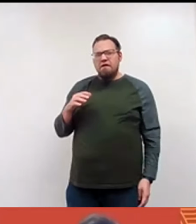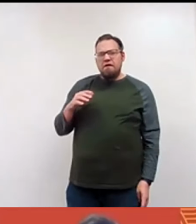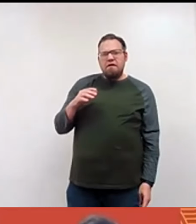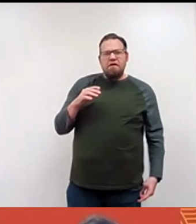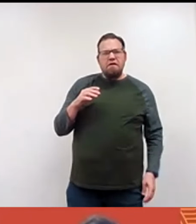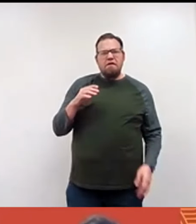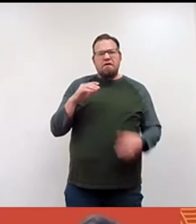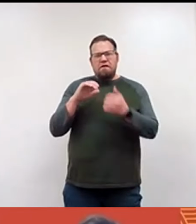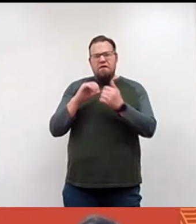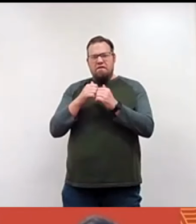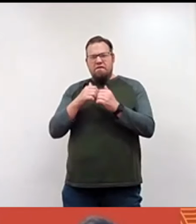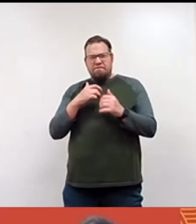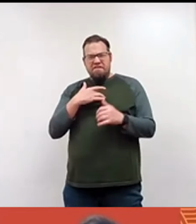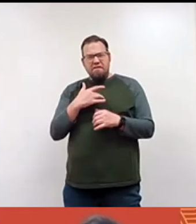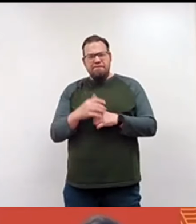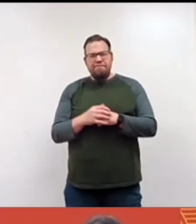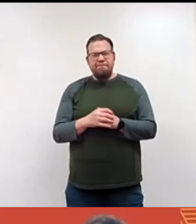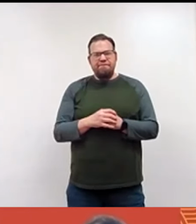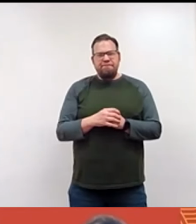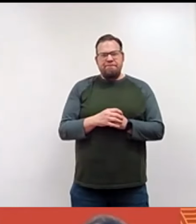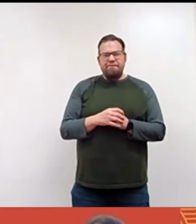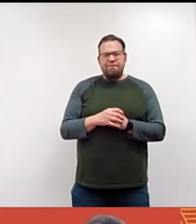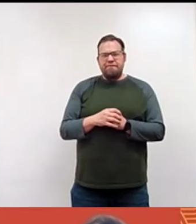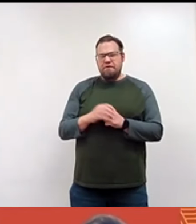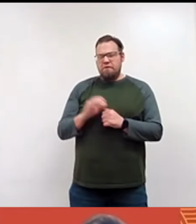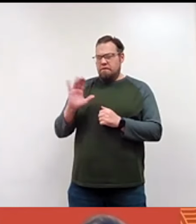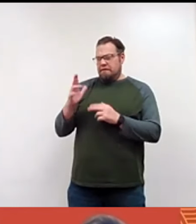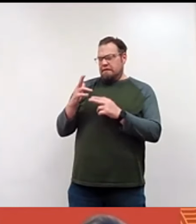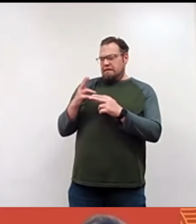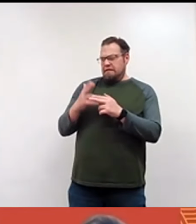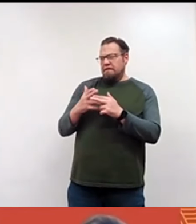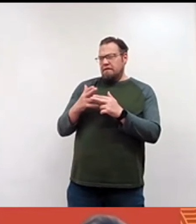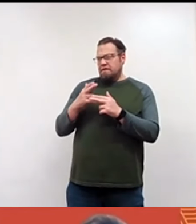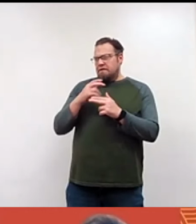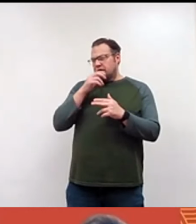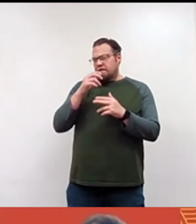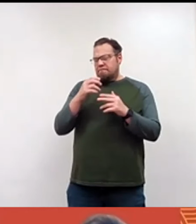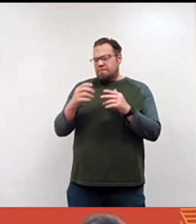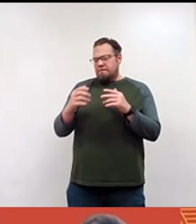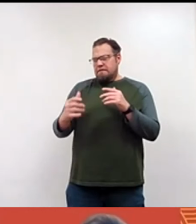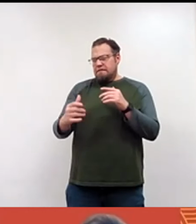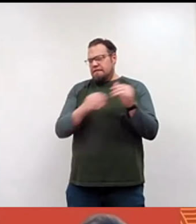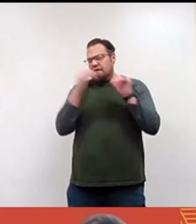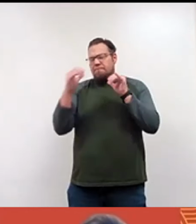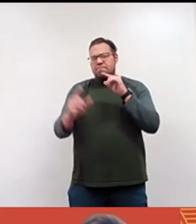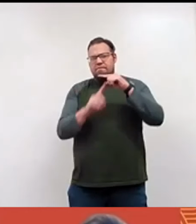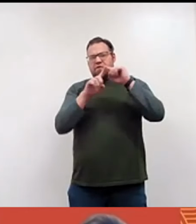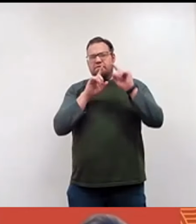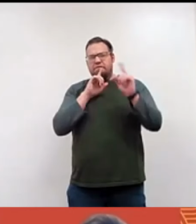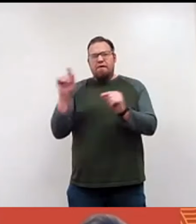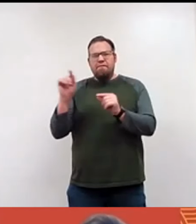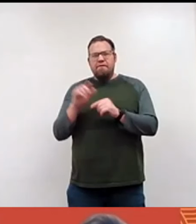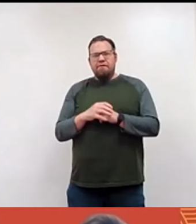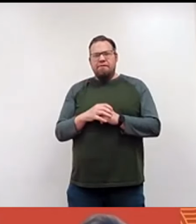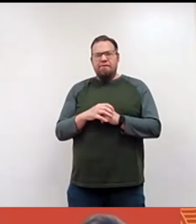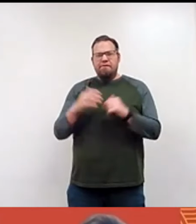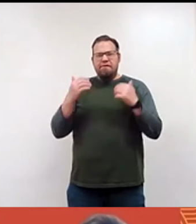وعندما قال لهم المعلمة وفي حالة أخرى المعلمة سألت أحد الطلاب ما اسمك فقال لها